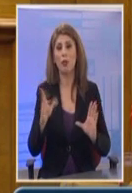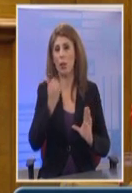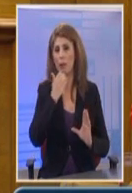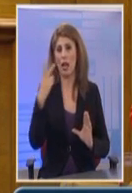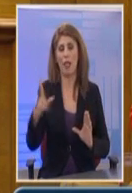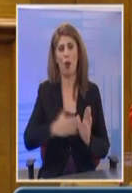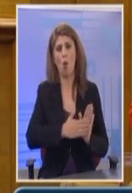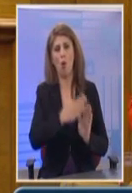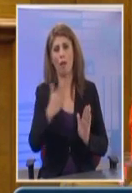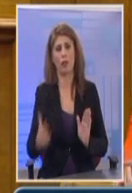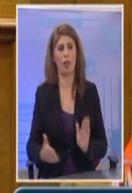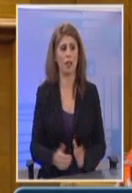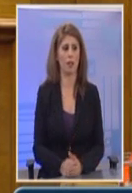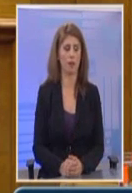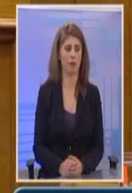σας όλο αυτό το διάστημα.